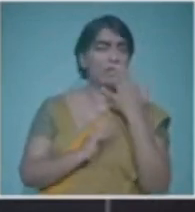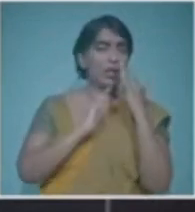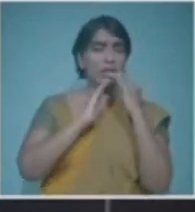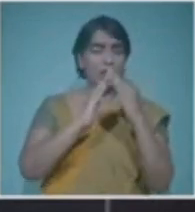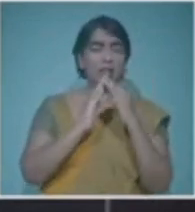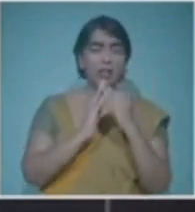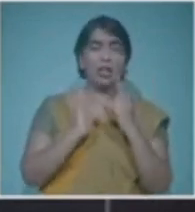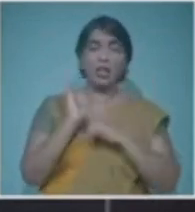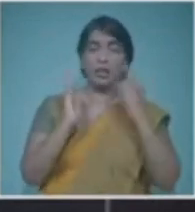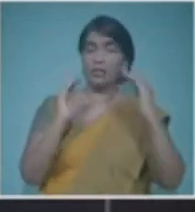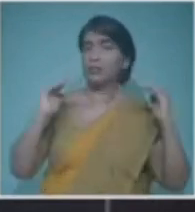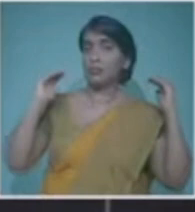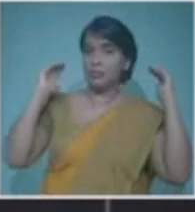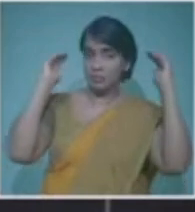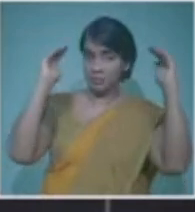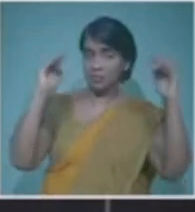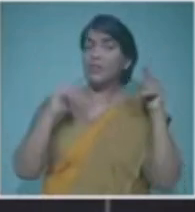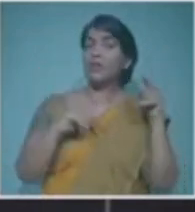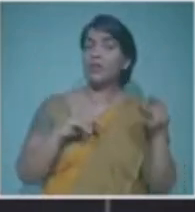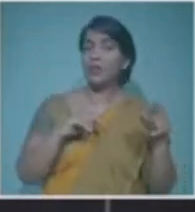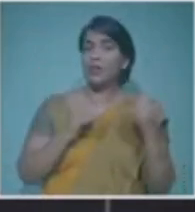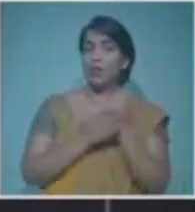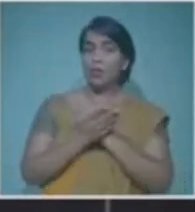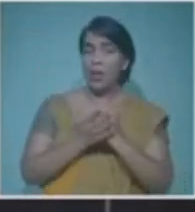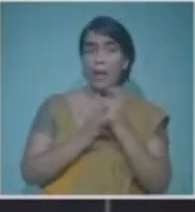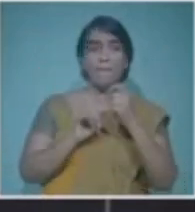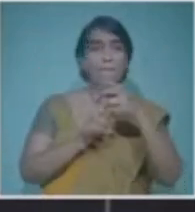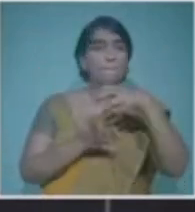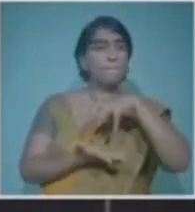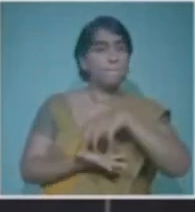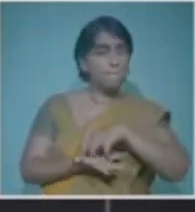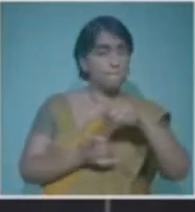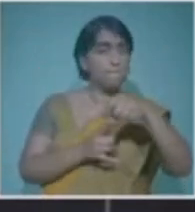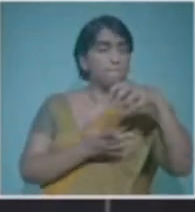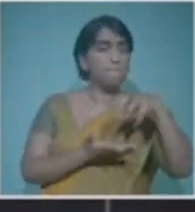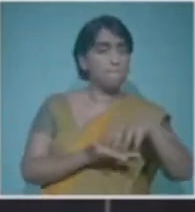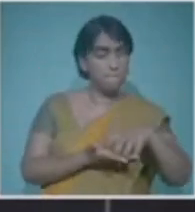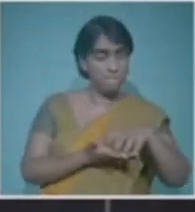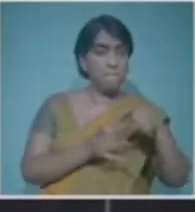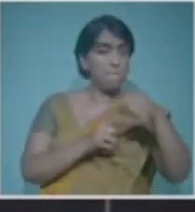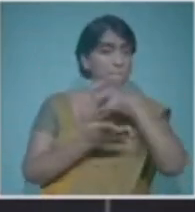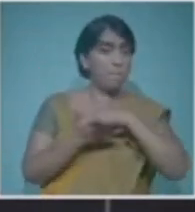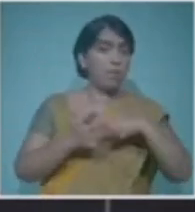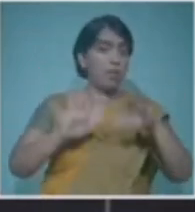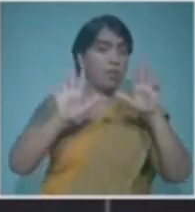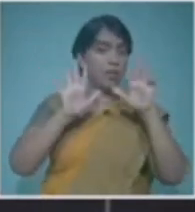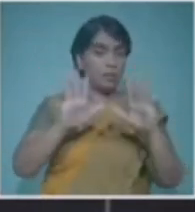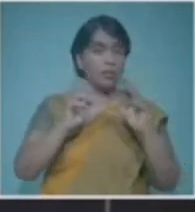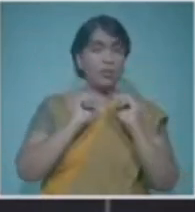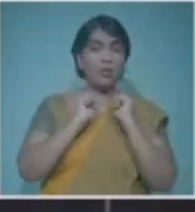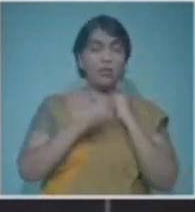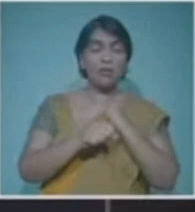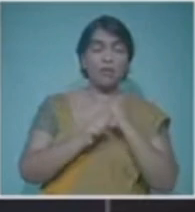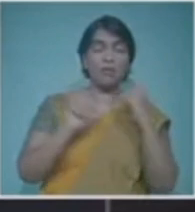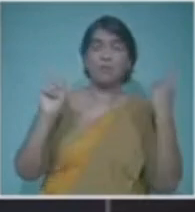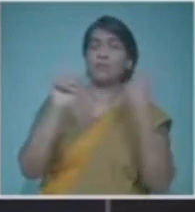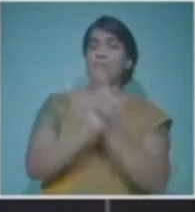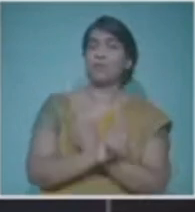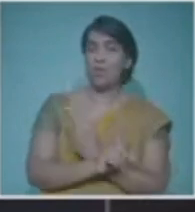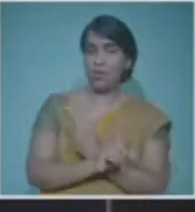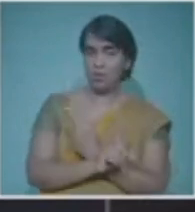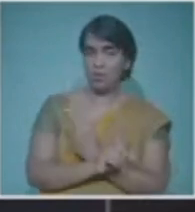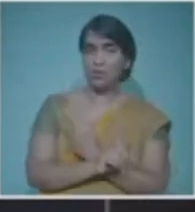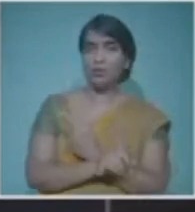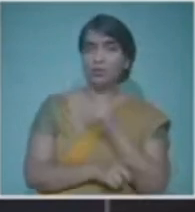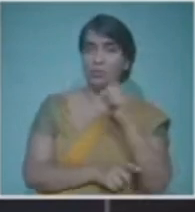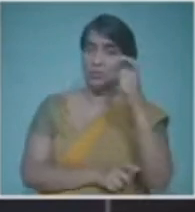1000ක් ජාතික මට්ටමට ගෙනහම ඒ සියලු දෙනා පළාත් රාජ්‍ය සේවාවන් වලින් පළාත් 9ක රාජ්‍ය සේවයට එන්න ඕනේ.